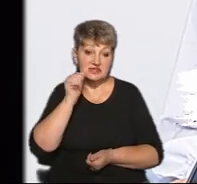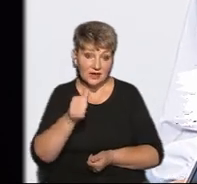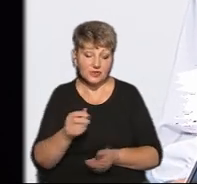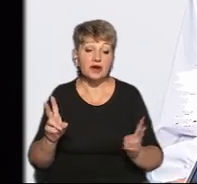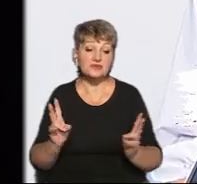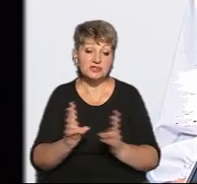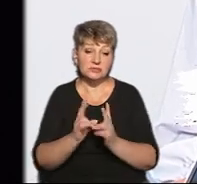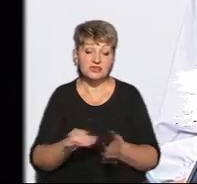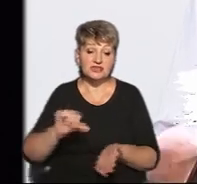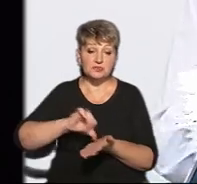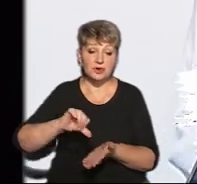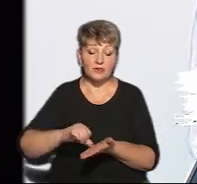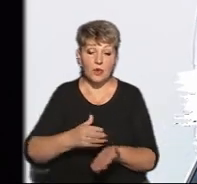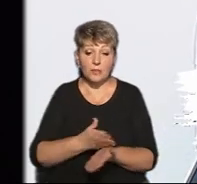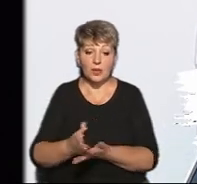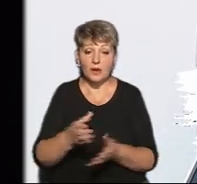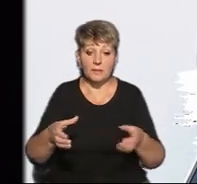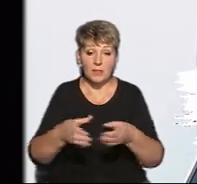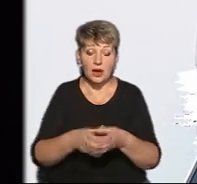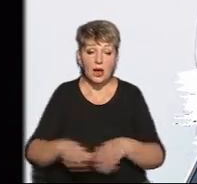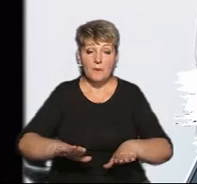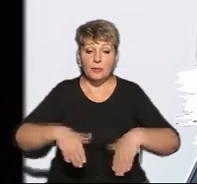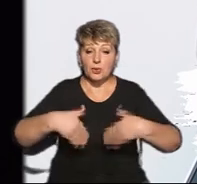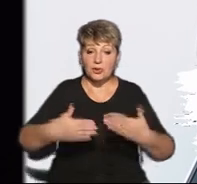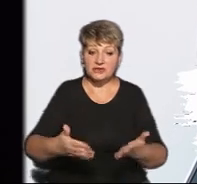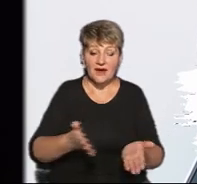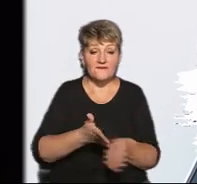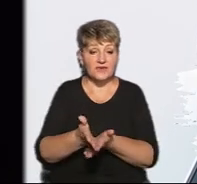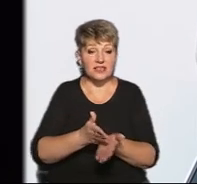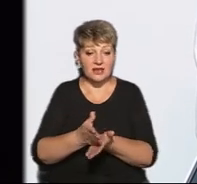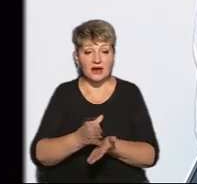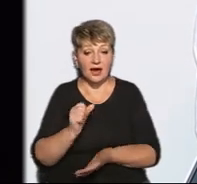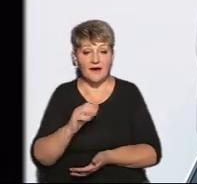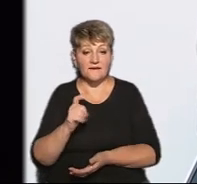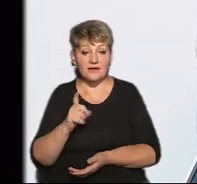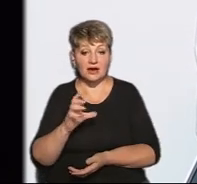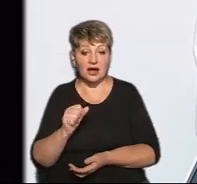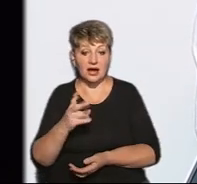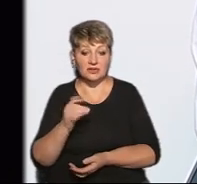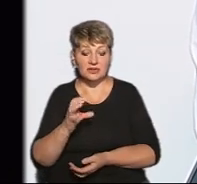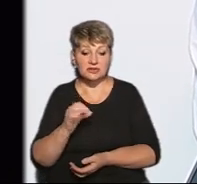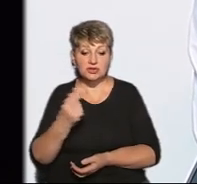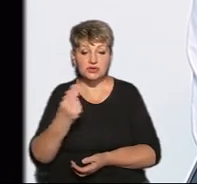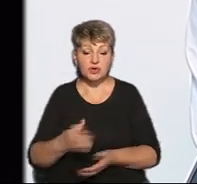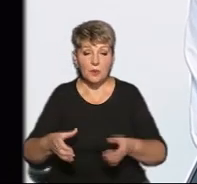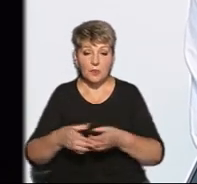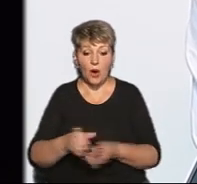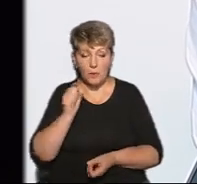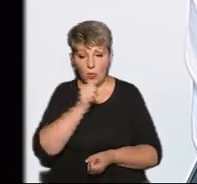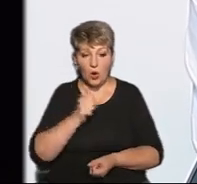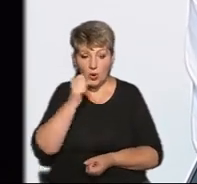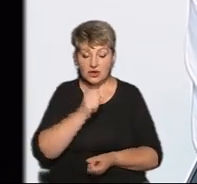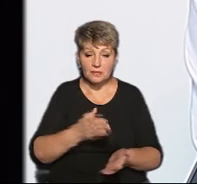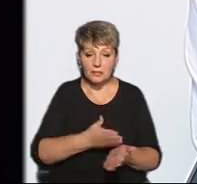студії зустрінемось із представниками політичної партії «Пропозиція», партії ветеранів Афганістану, Соціалістичної партії Олександра Мороза,